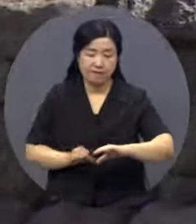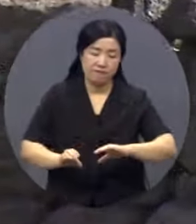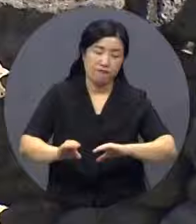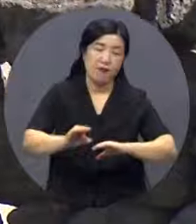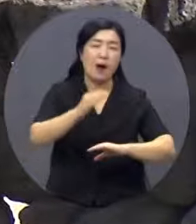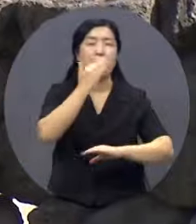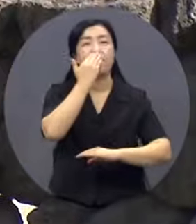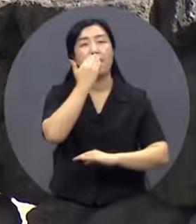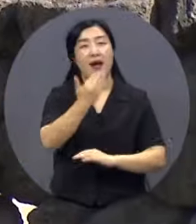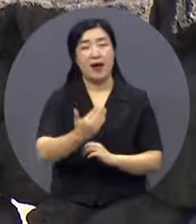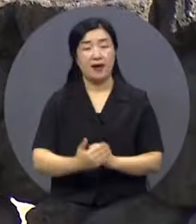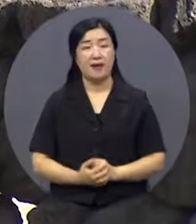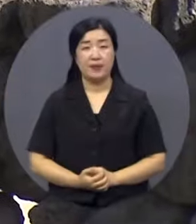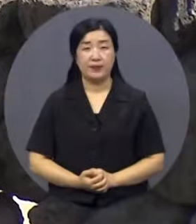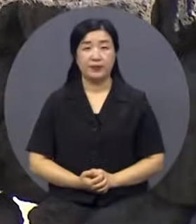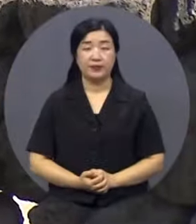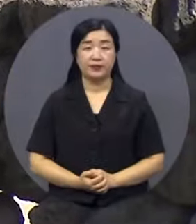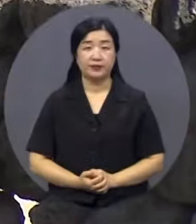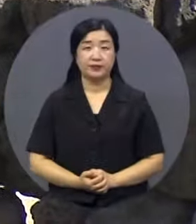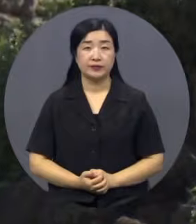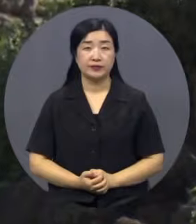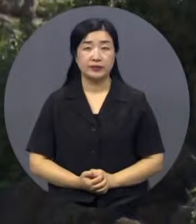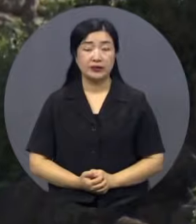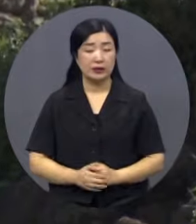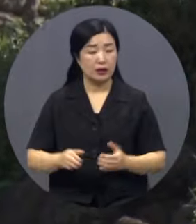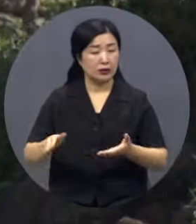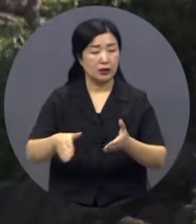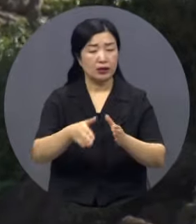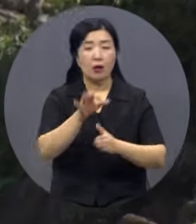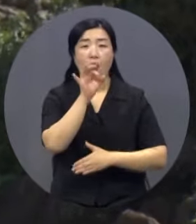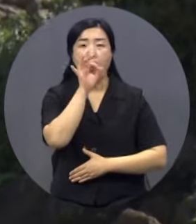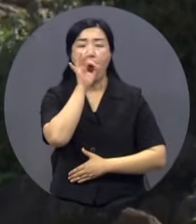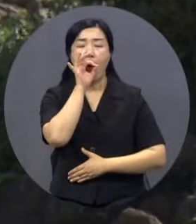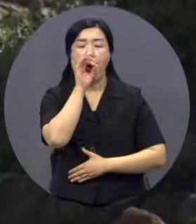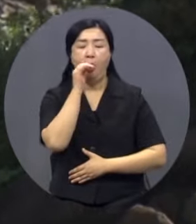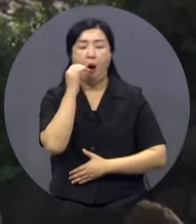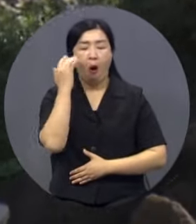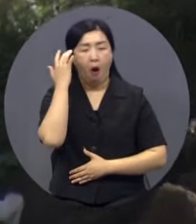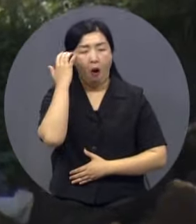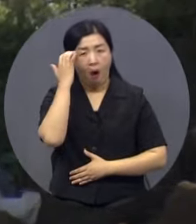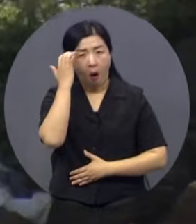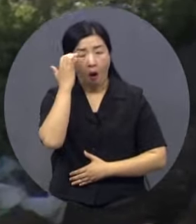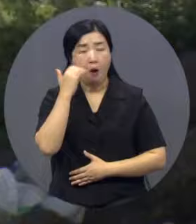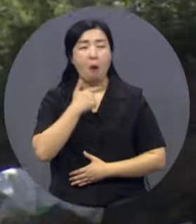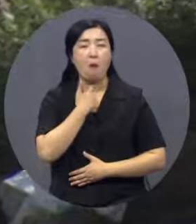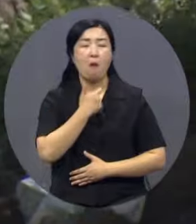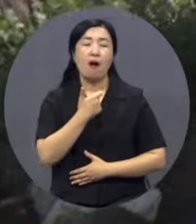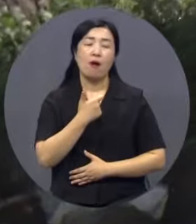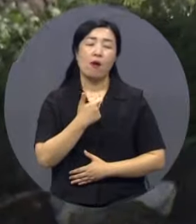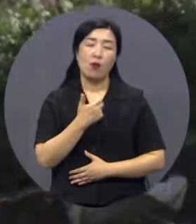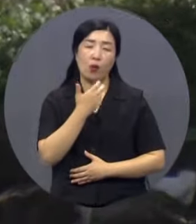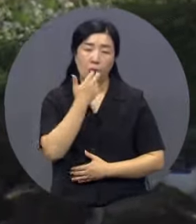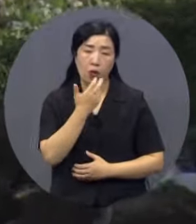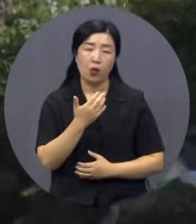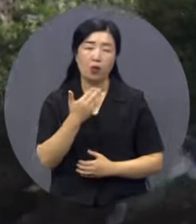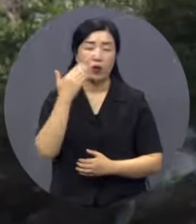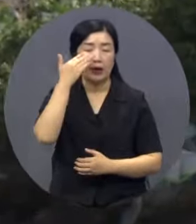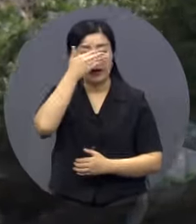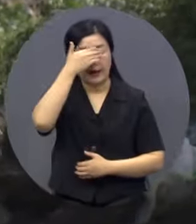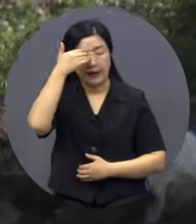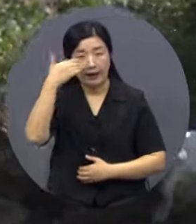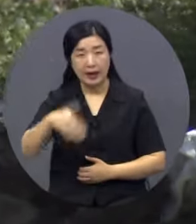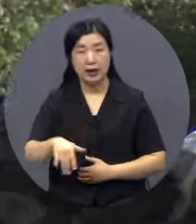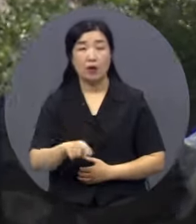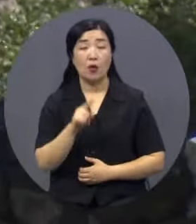수 있게 됐습니다. 그동안 길이 없어 애를 먹었던 농민들은 한시름을 덜었습니다.